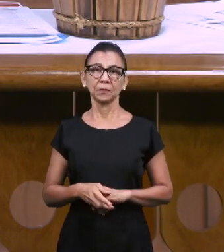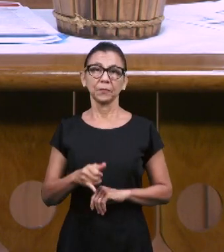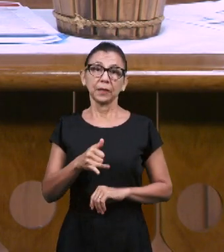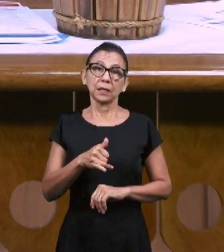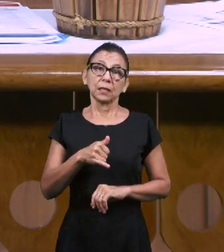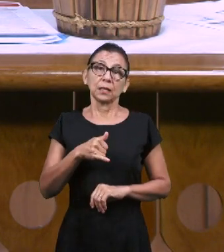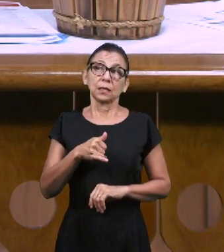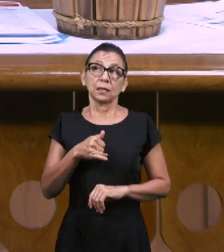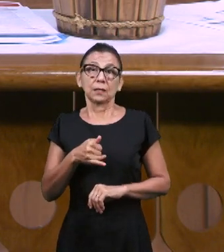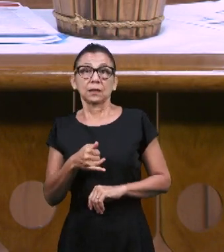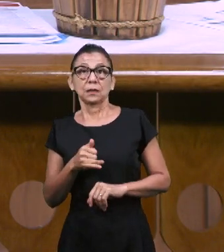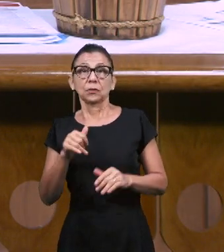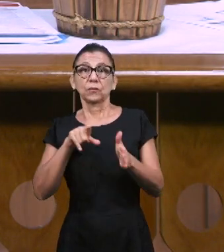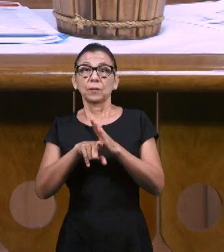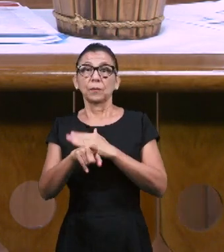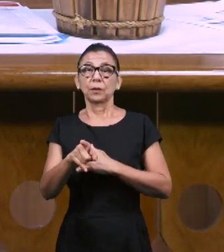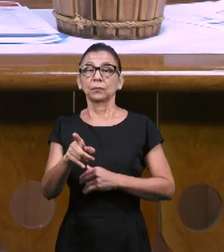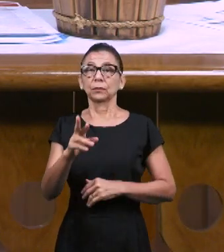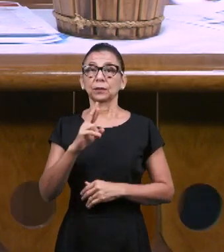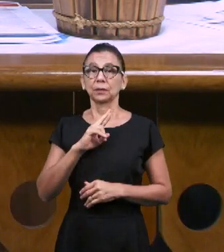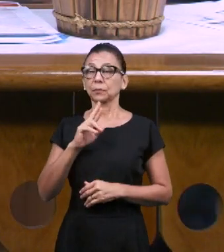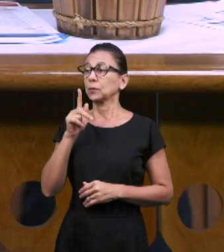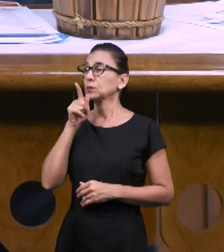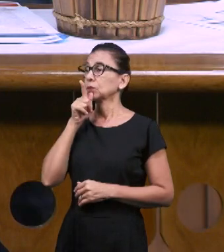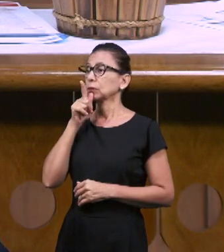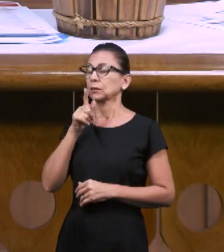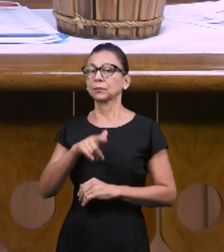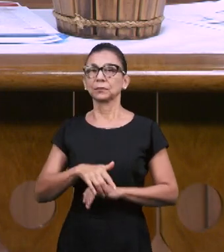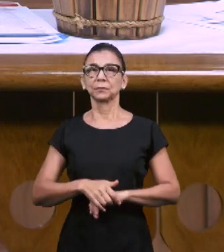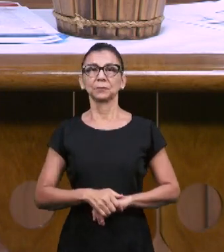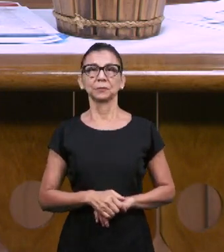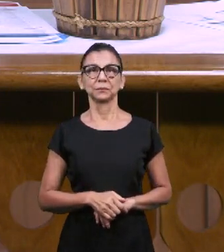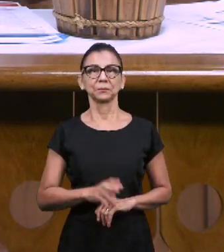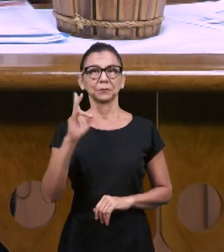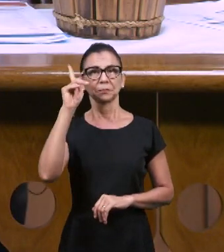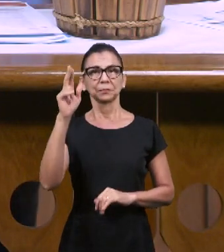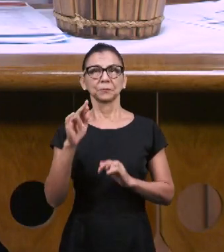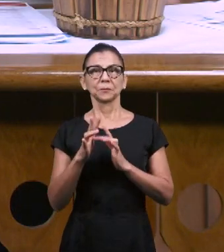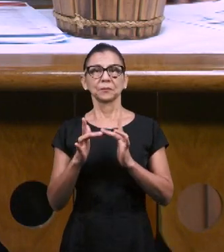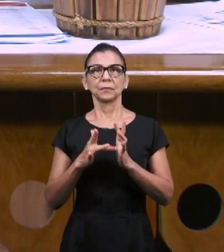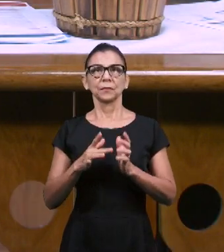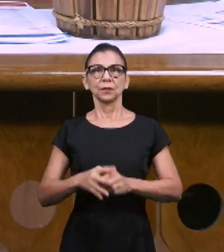questions, le pasteur Gilson va répondre. La paix du Seigneur.